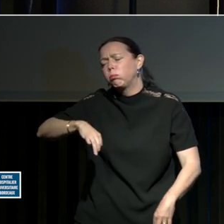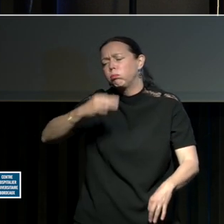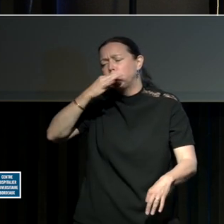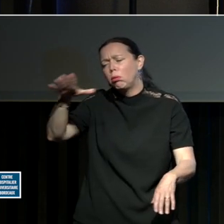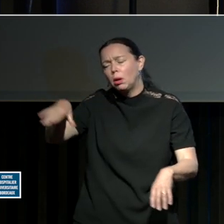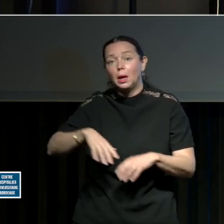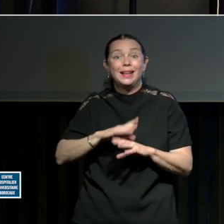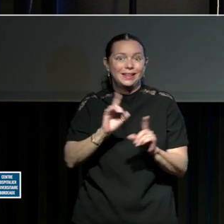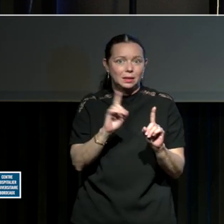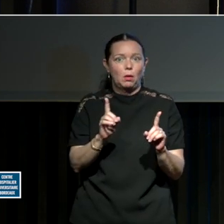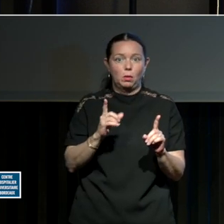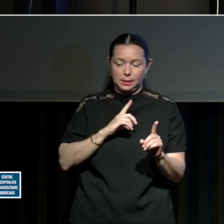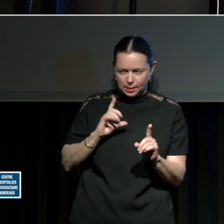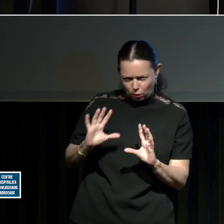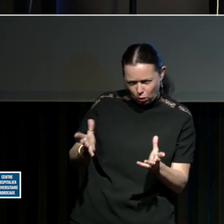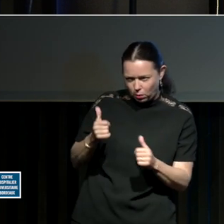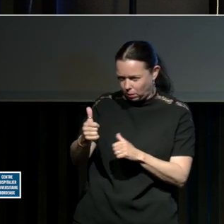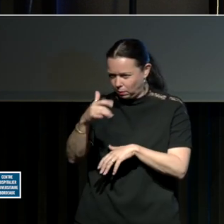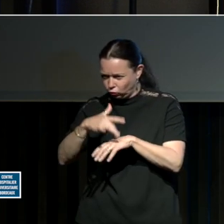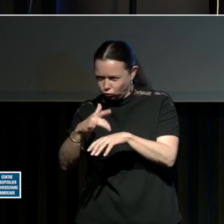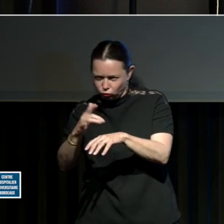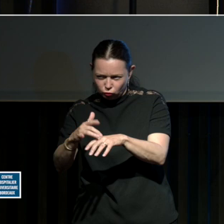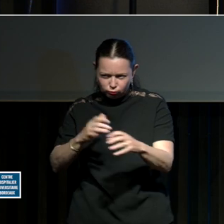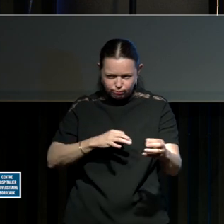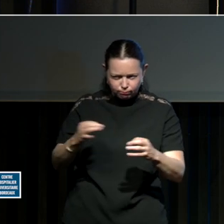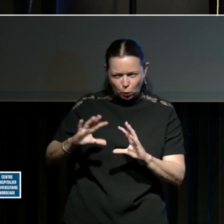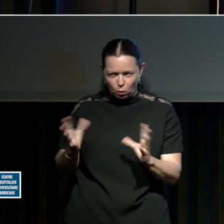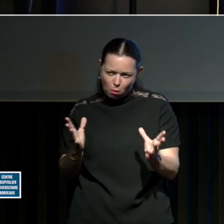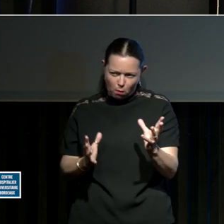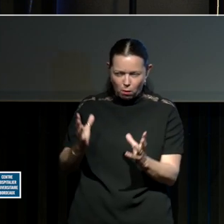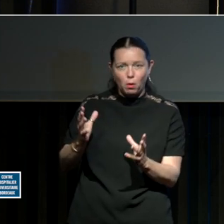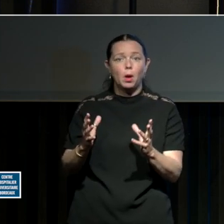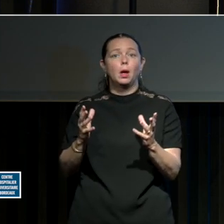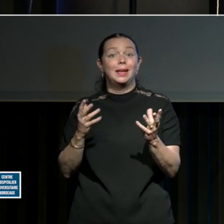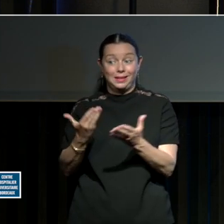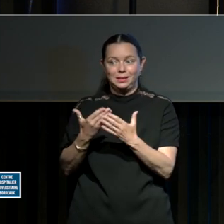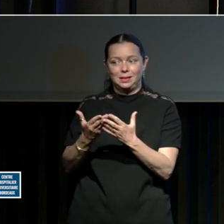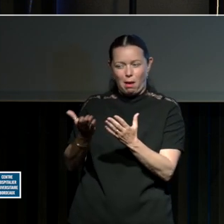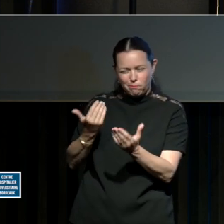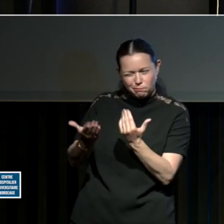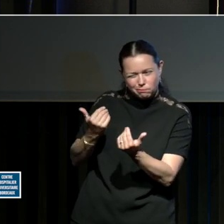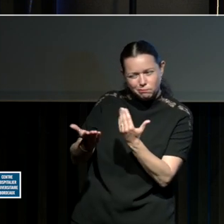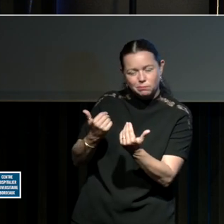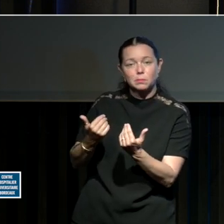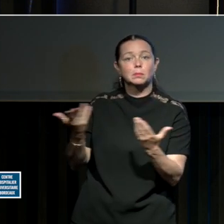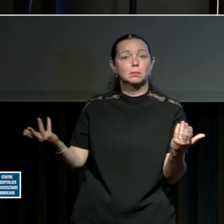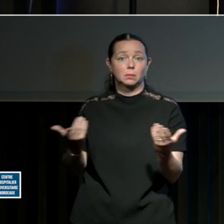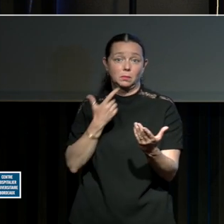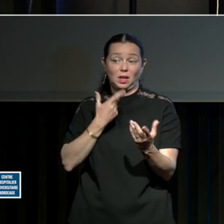s'intéresser vraiment aux pratiques de l'adolescent et d'aborder finalement une approche